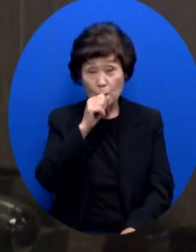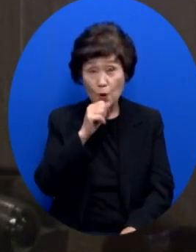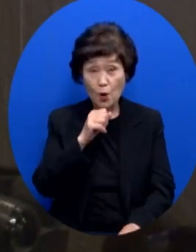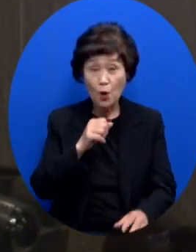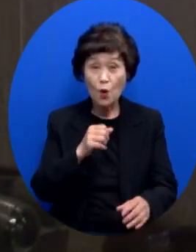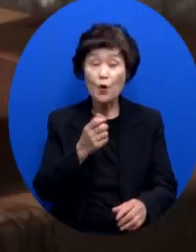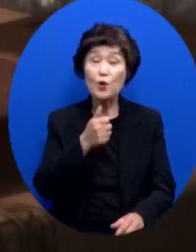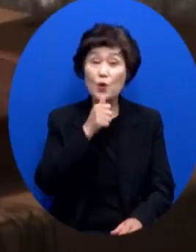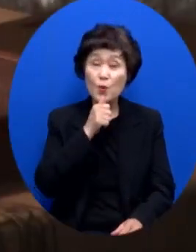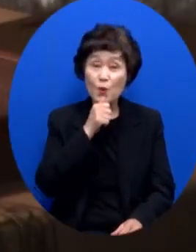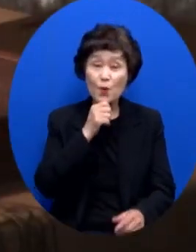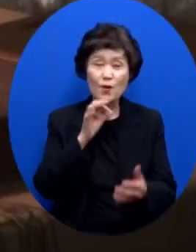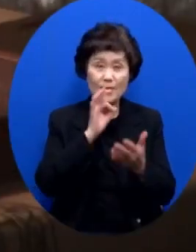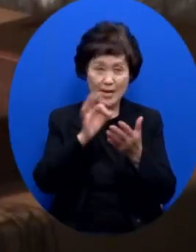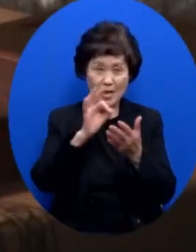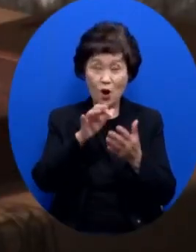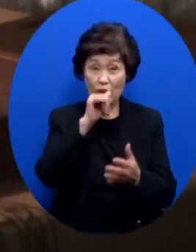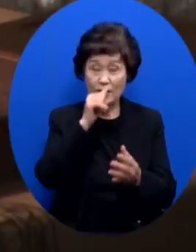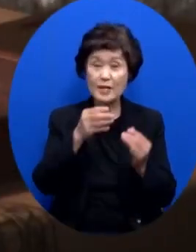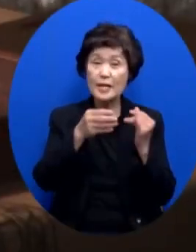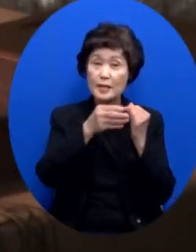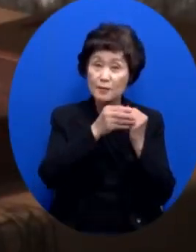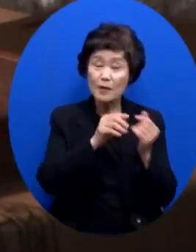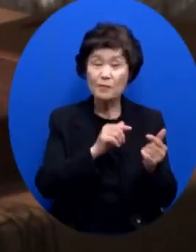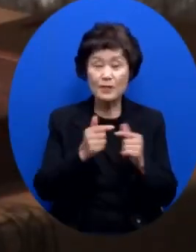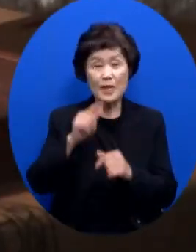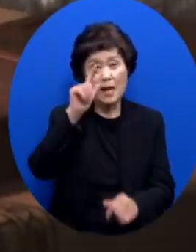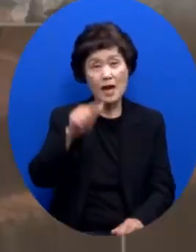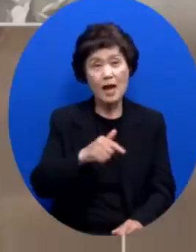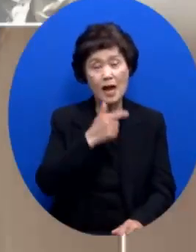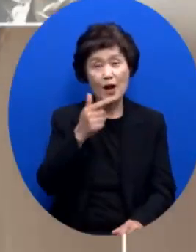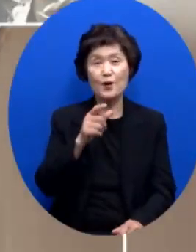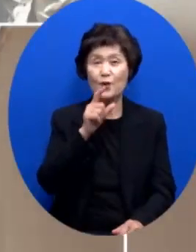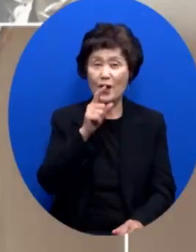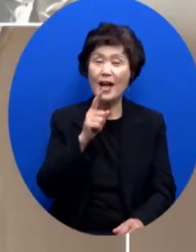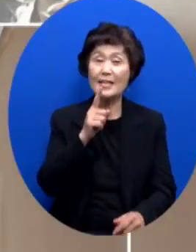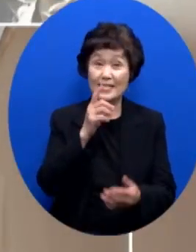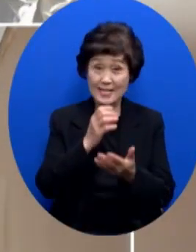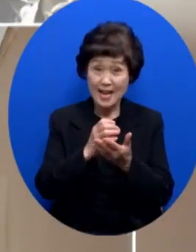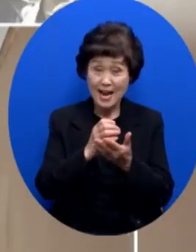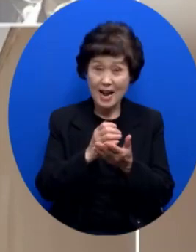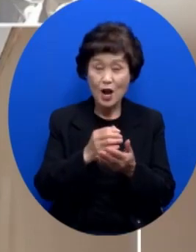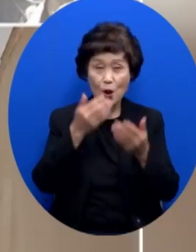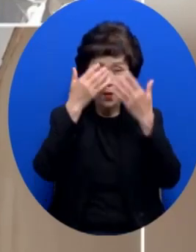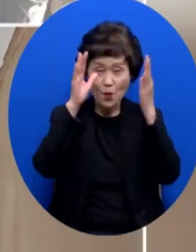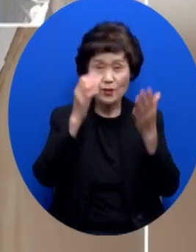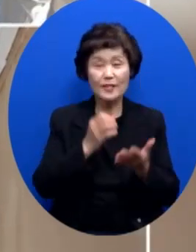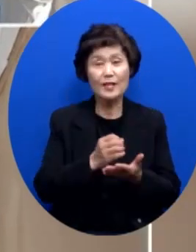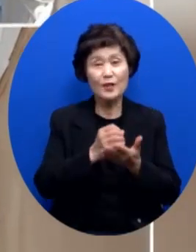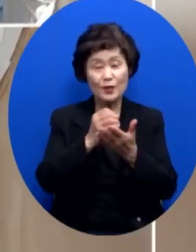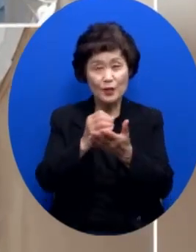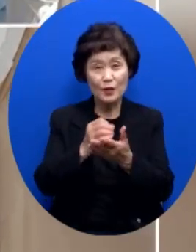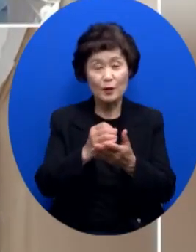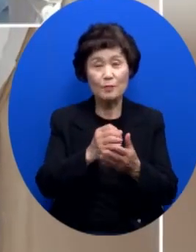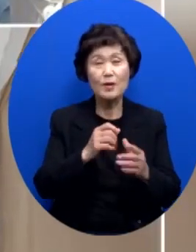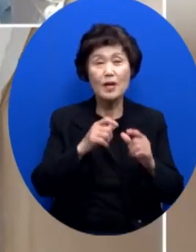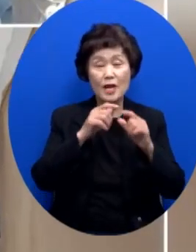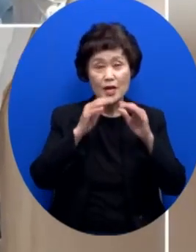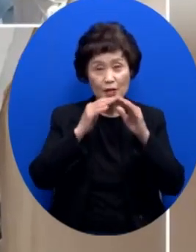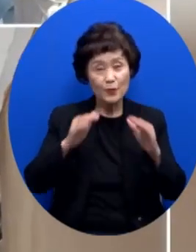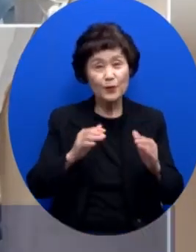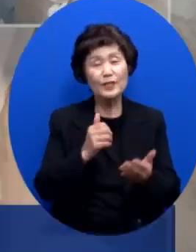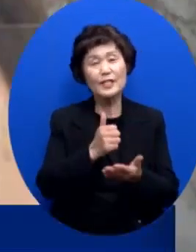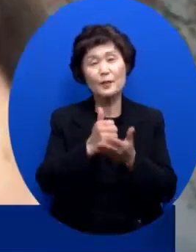사용한 커피를 임산부들에게 하루 한 잔 무료로 제공하며 이웃을 섬기는 교회를 지향하고 있습니다. 또